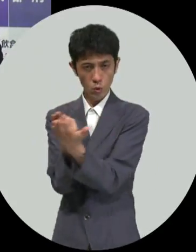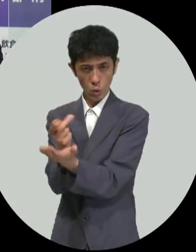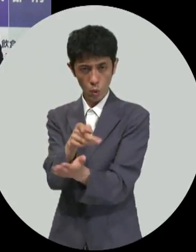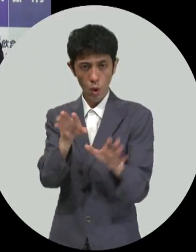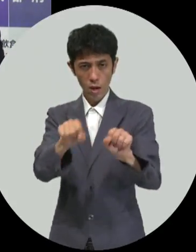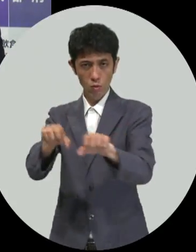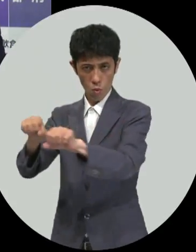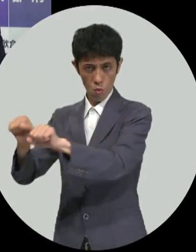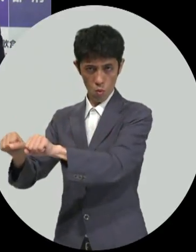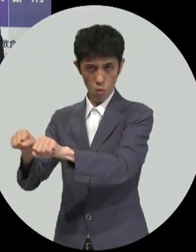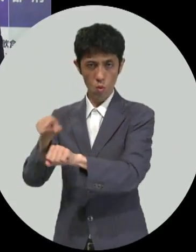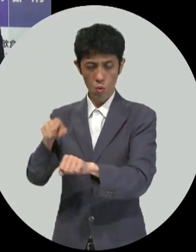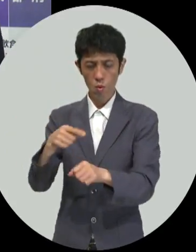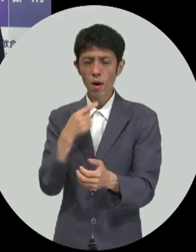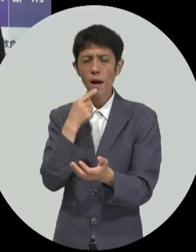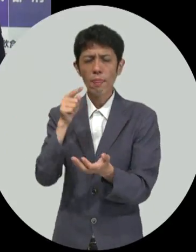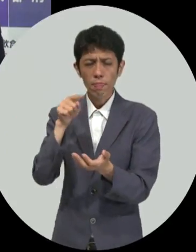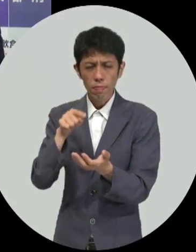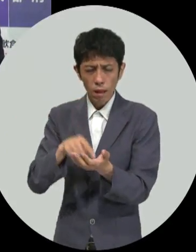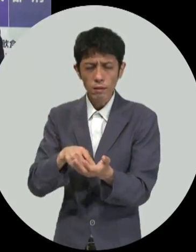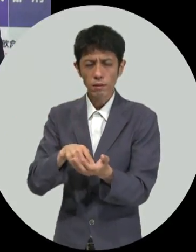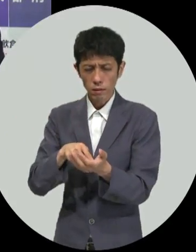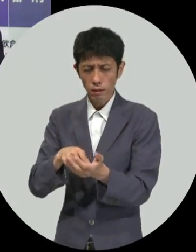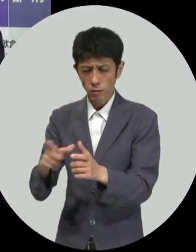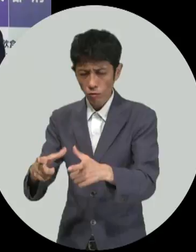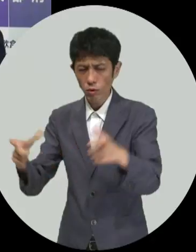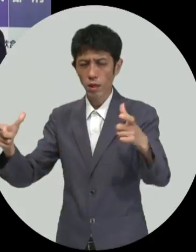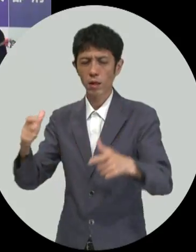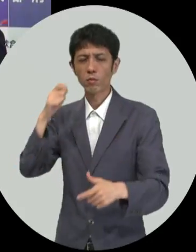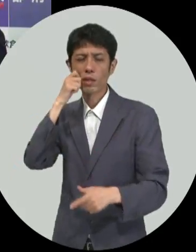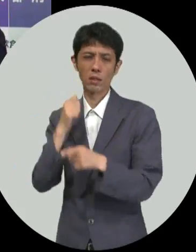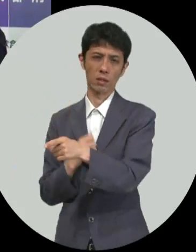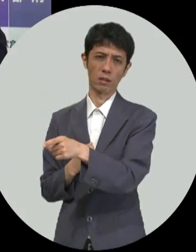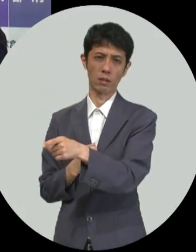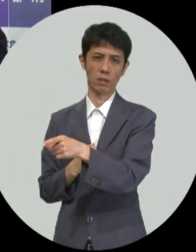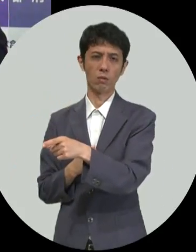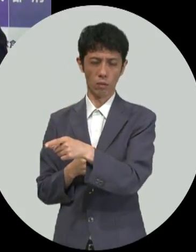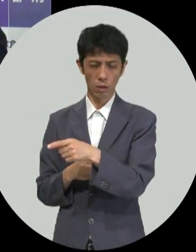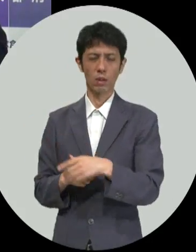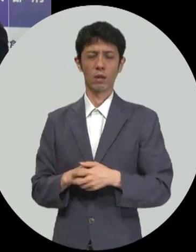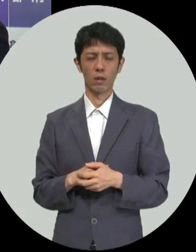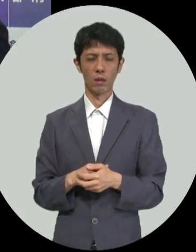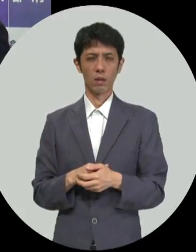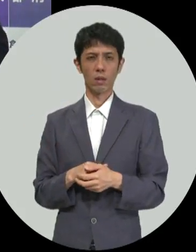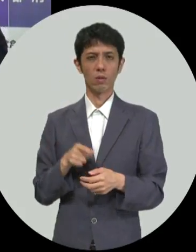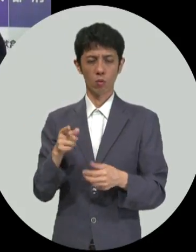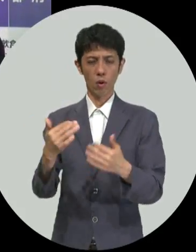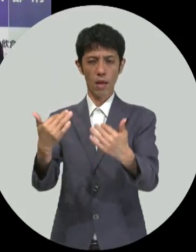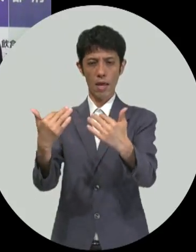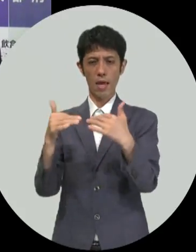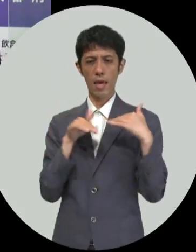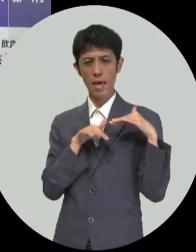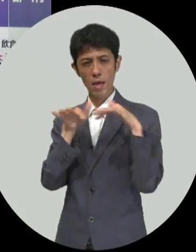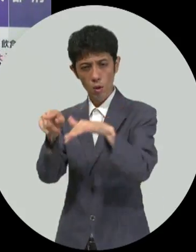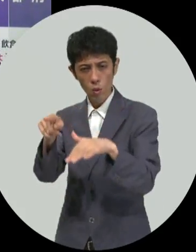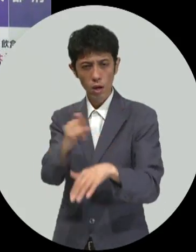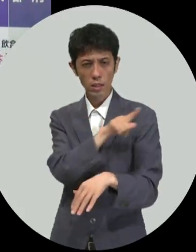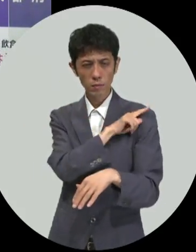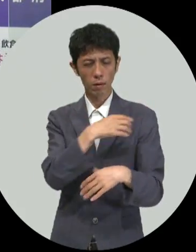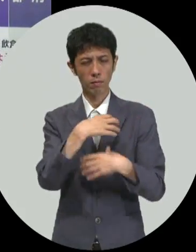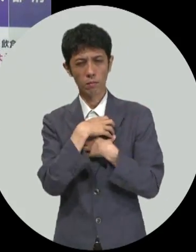保というのがそう簡単にはですね拡大していけないということもありまして、その影響が一番懸念しているわけでござい